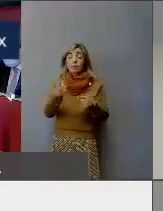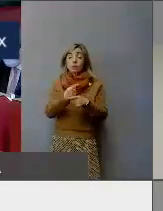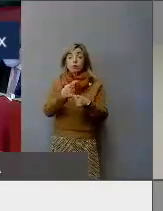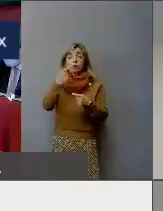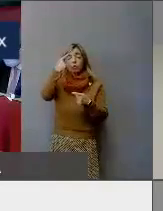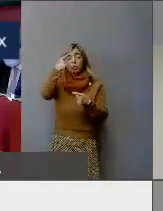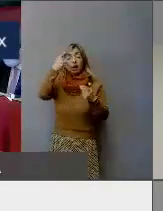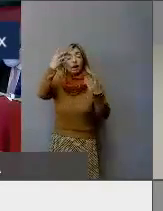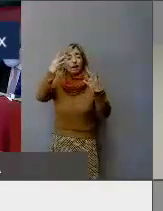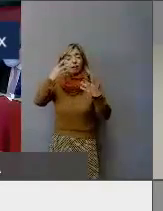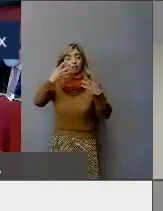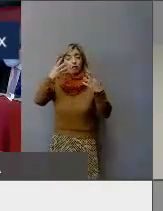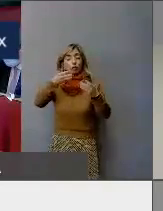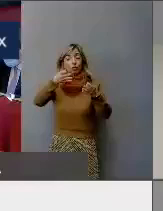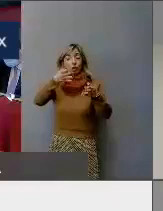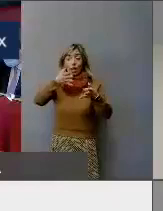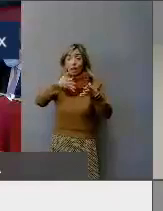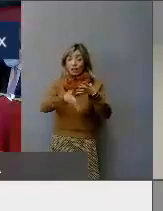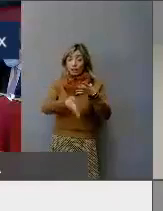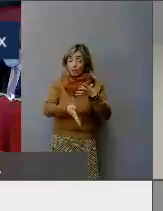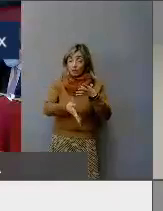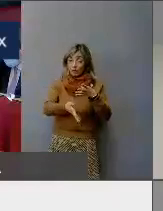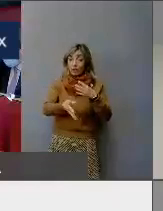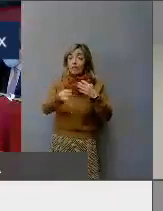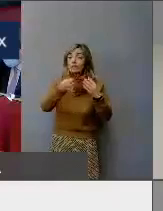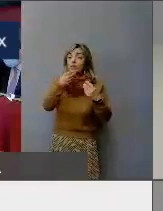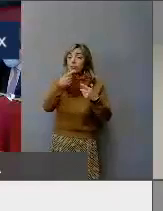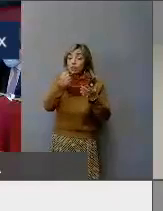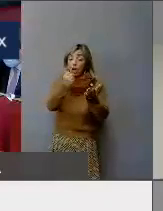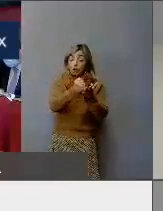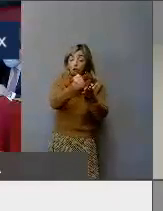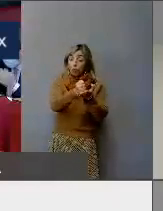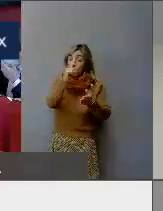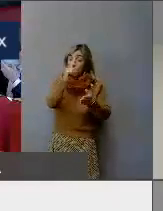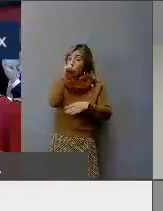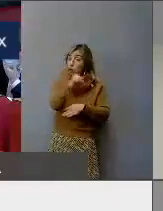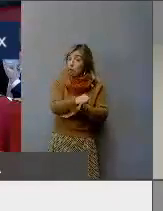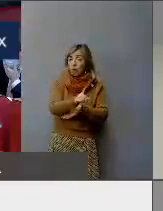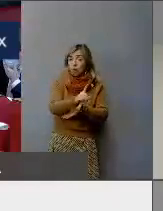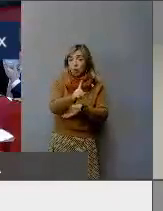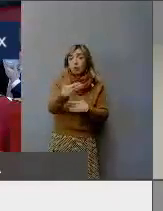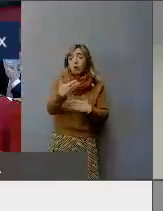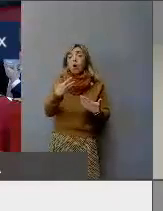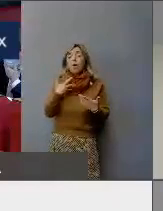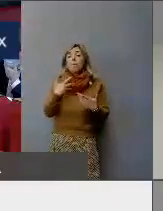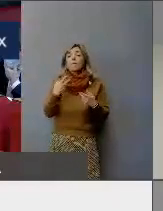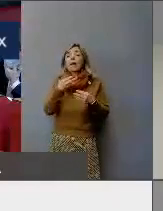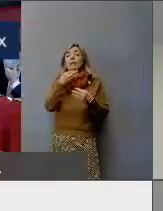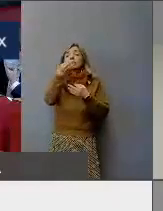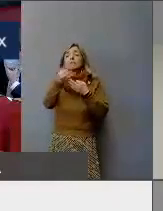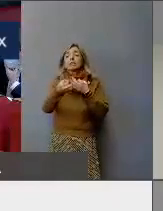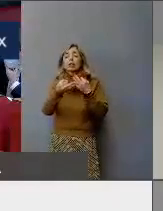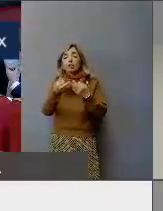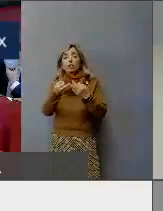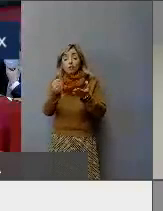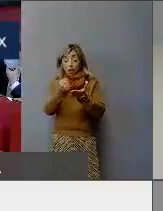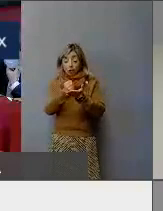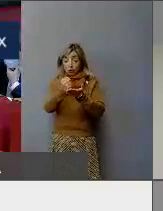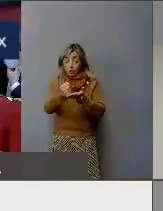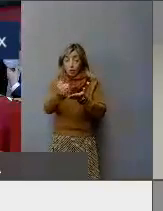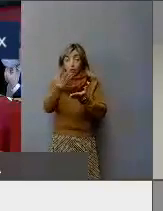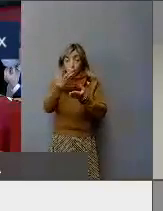che non ha una contrarietà sul documento ma è una maggiore approfondimento costruzione per farlo meglio e per farlo bene